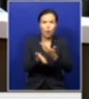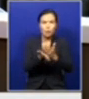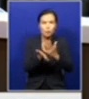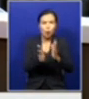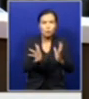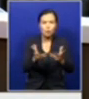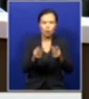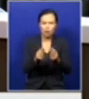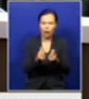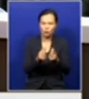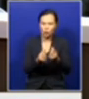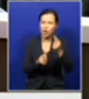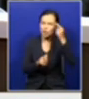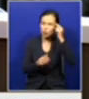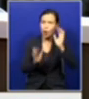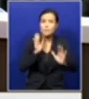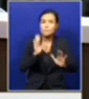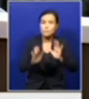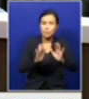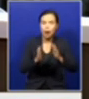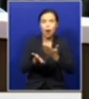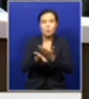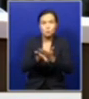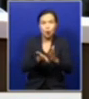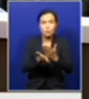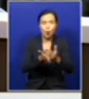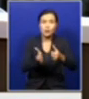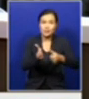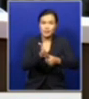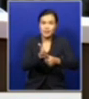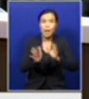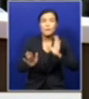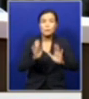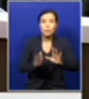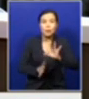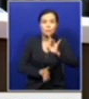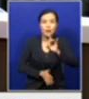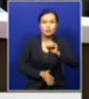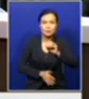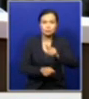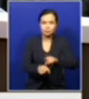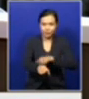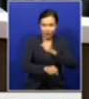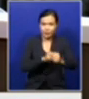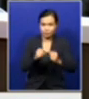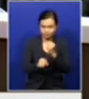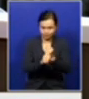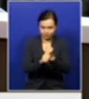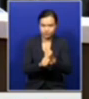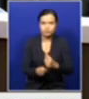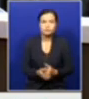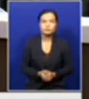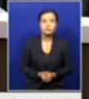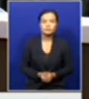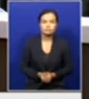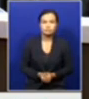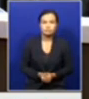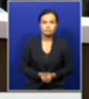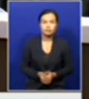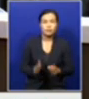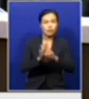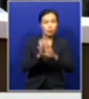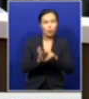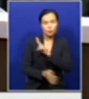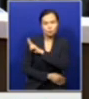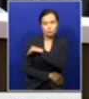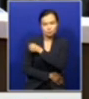ำนวณว่าขั้นต่ำค่ะต้องใช้เวลาในการใช้หนี้ก้อนนี้ไม่ต่ำกว่า80ปีค่ะท่านประธานที่เคารพระบบการแพทย์และ